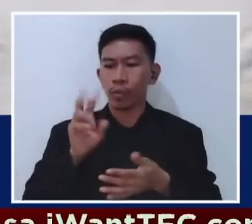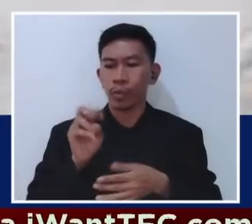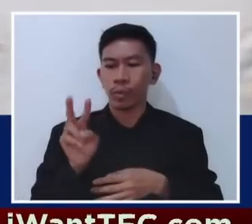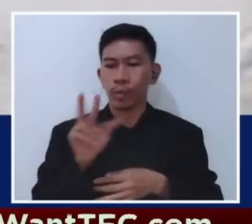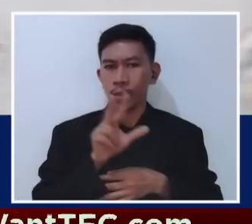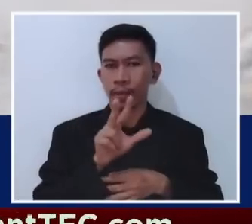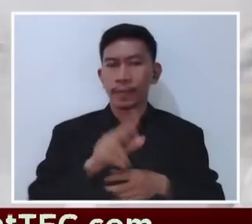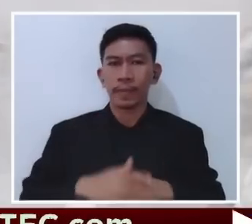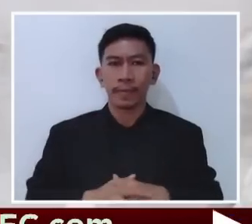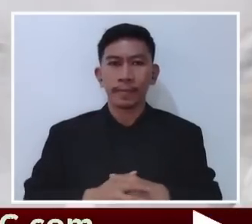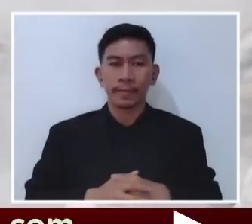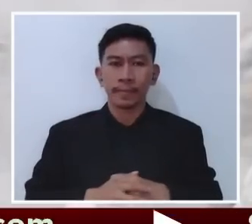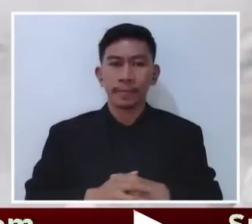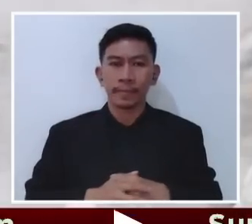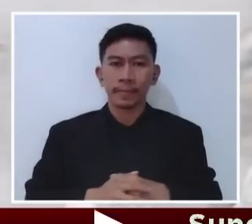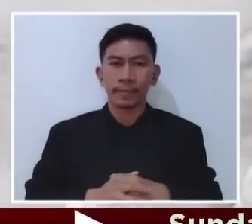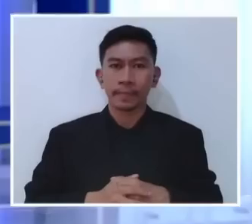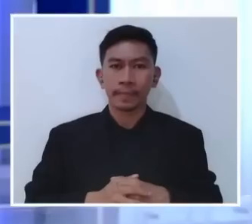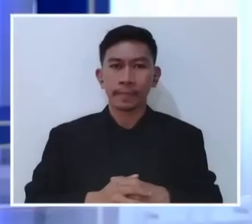News.